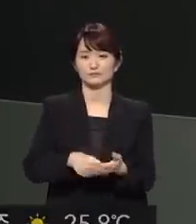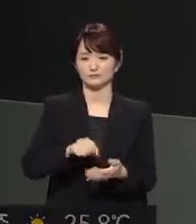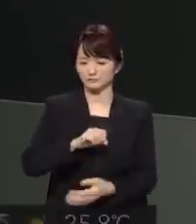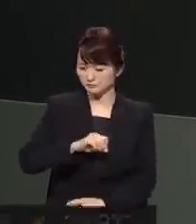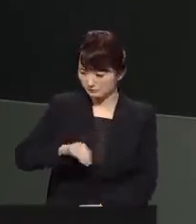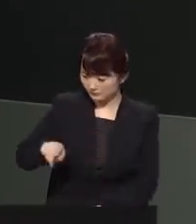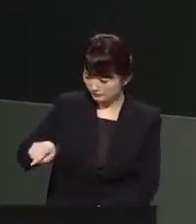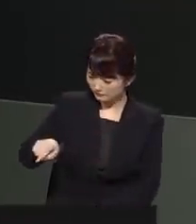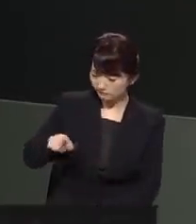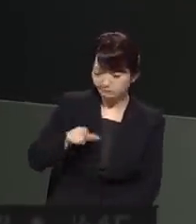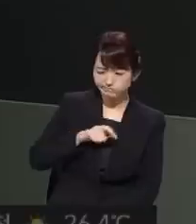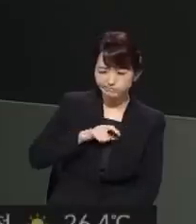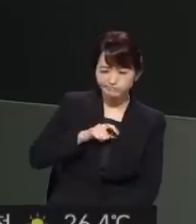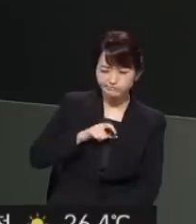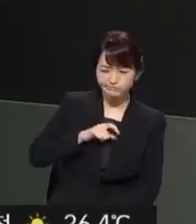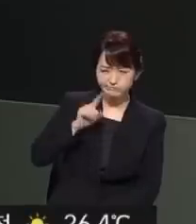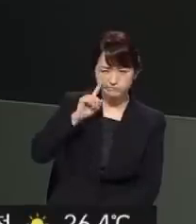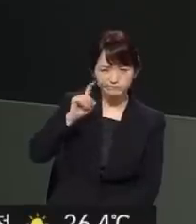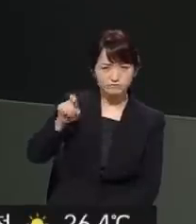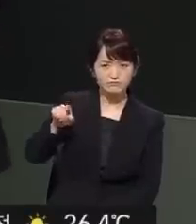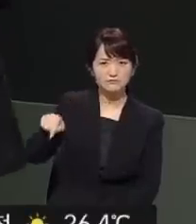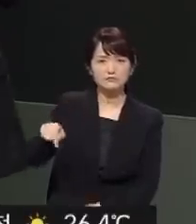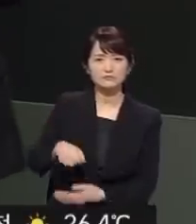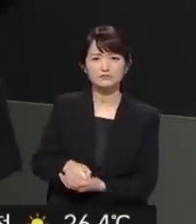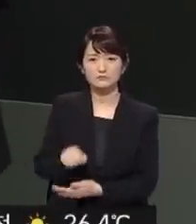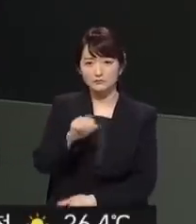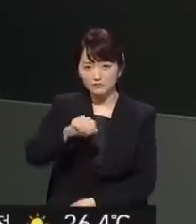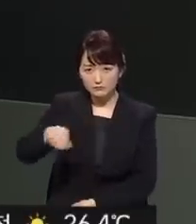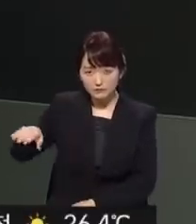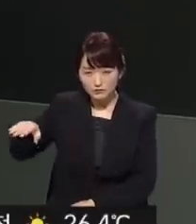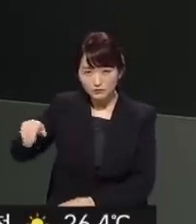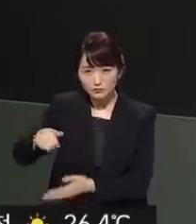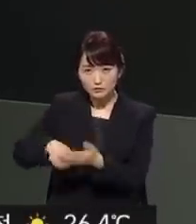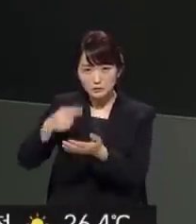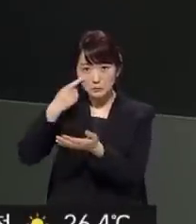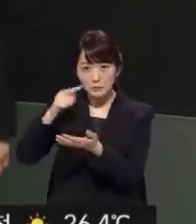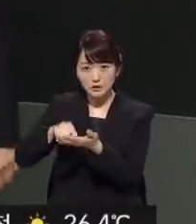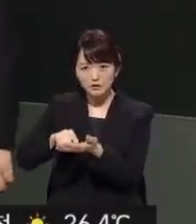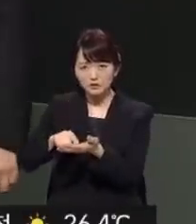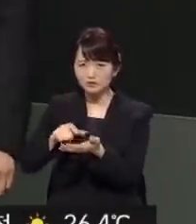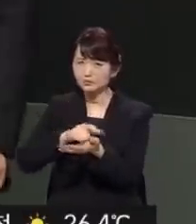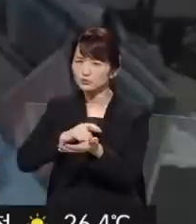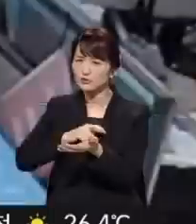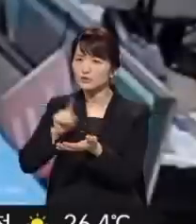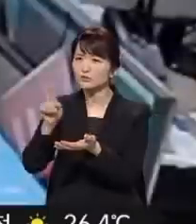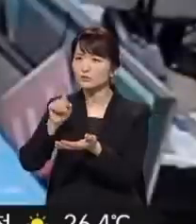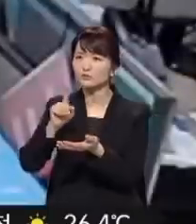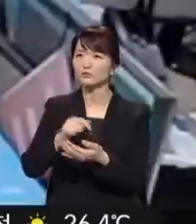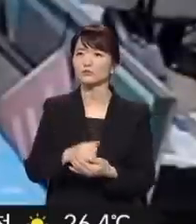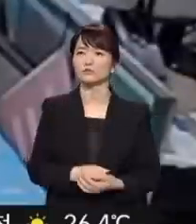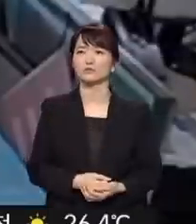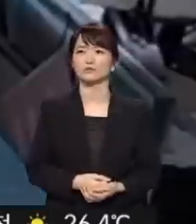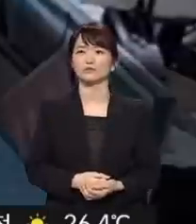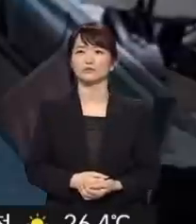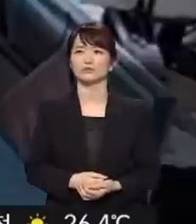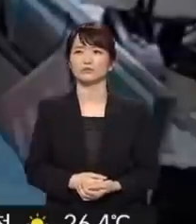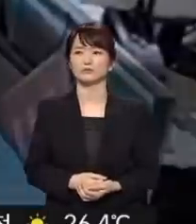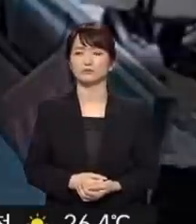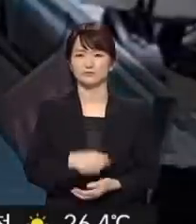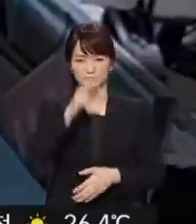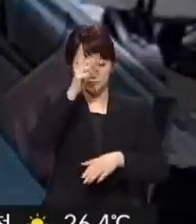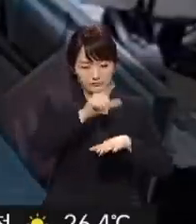분실물이 수상하다입니다. 자, 분실물에서 발견된 수상한 물건 직접 확인해 보시죠. 자,